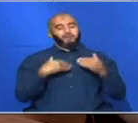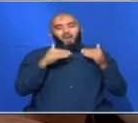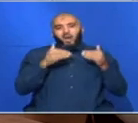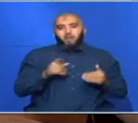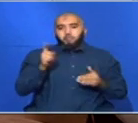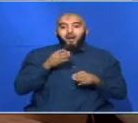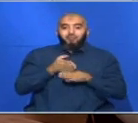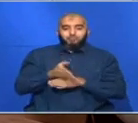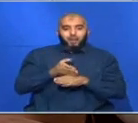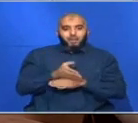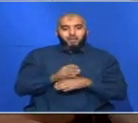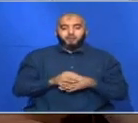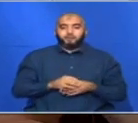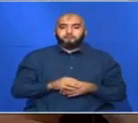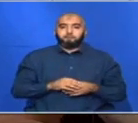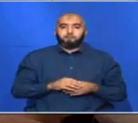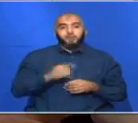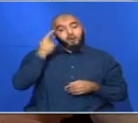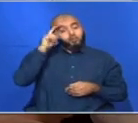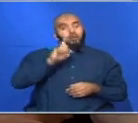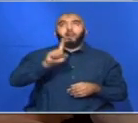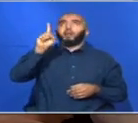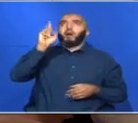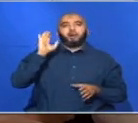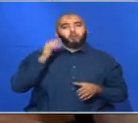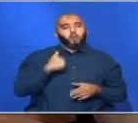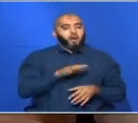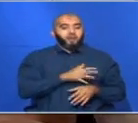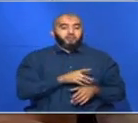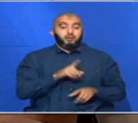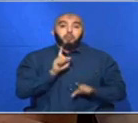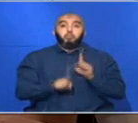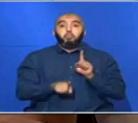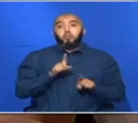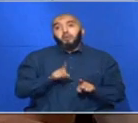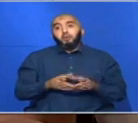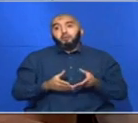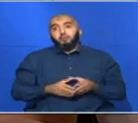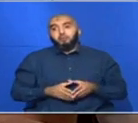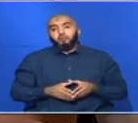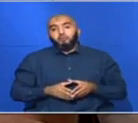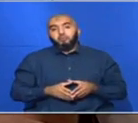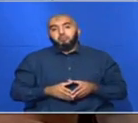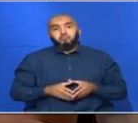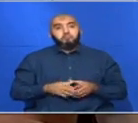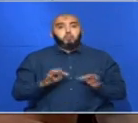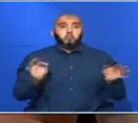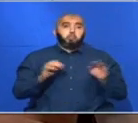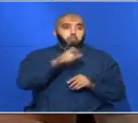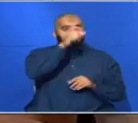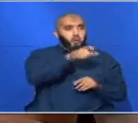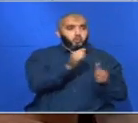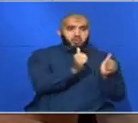الغيبه حسبه لله عز وجل لعله ليس هناك من يعني يلومني او من